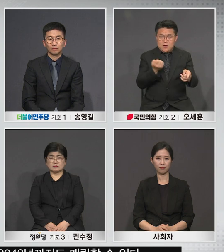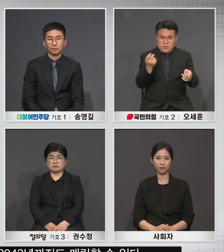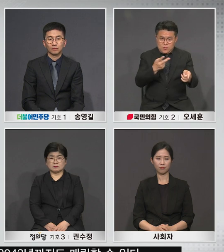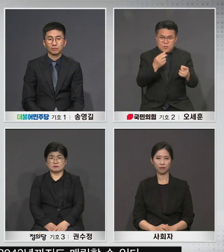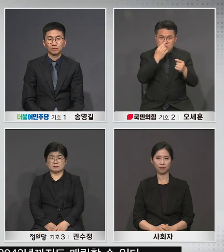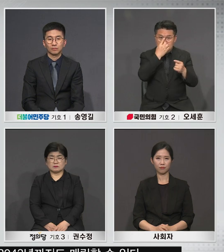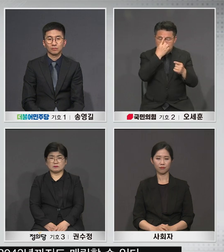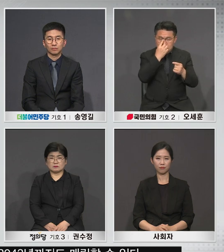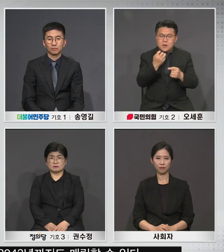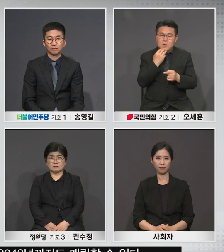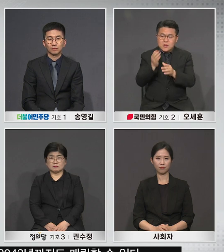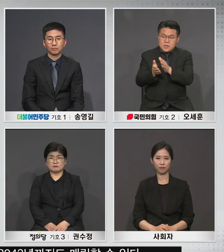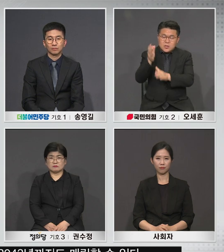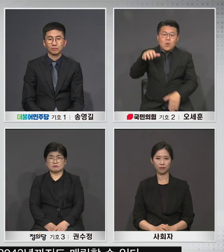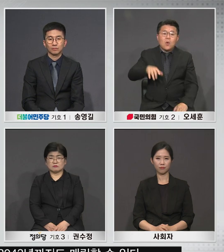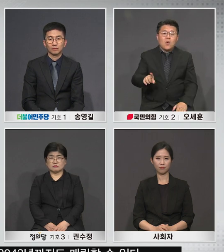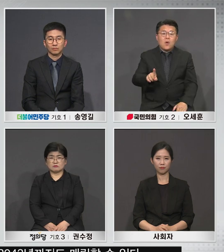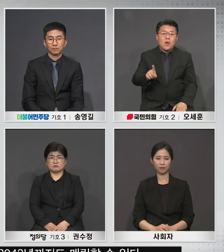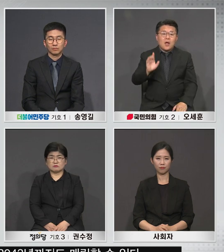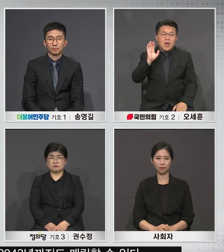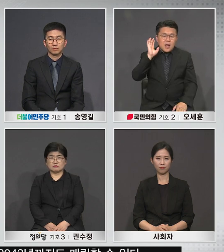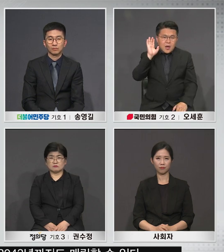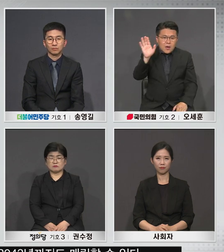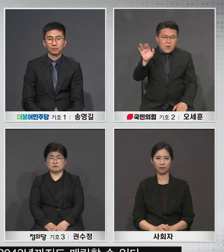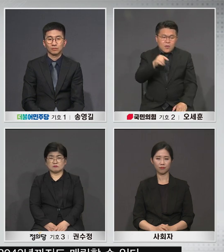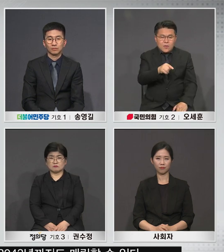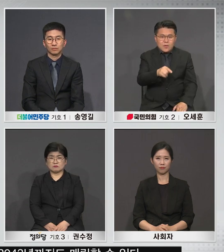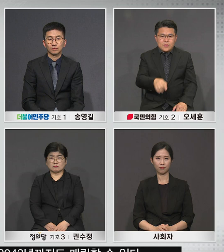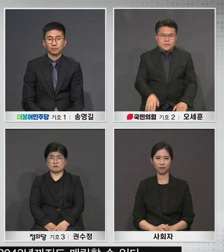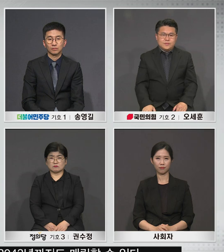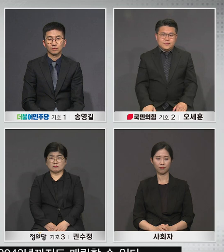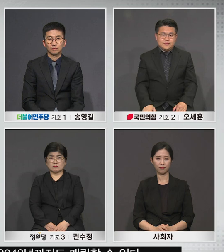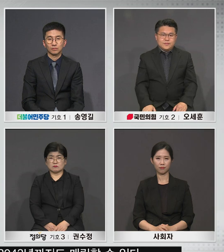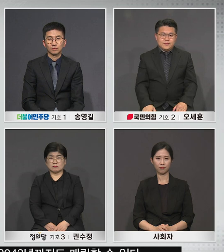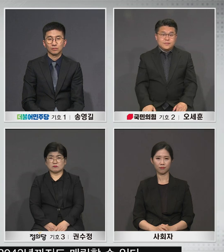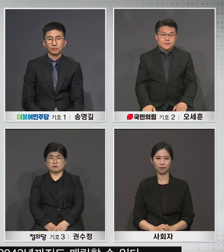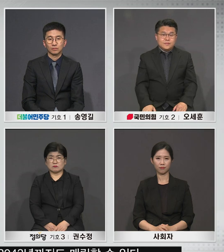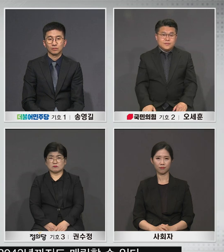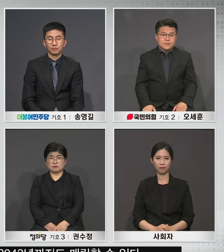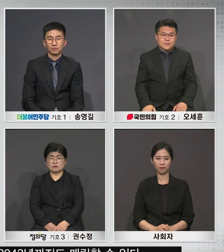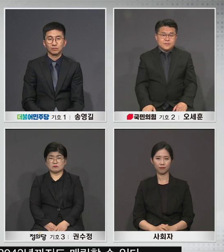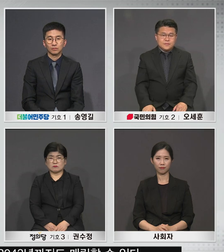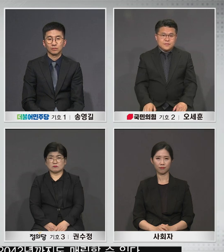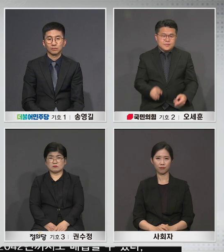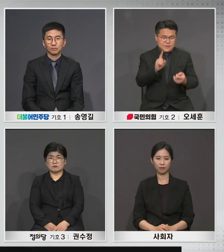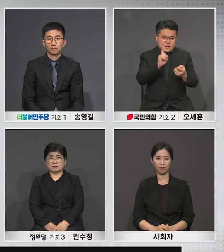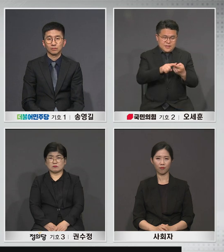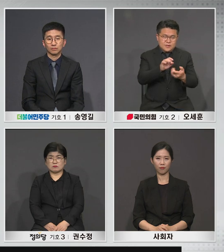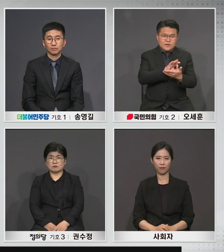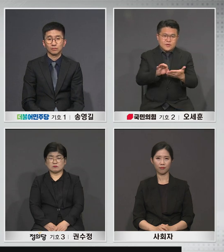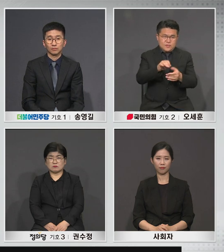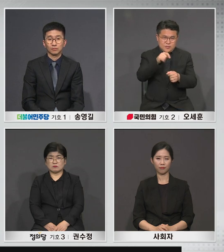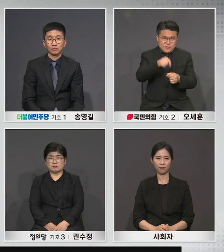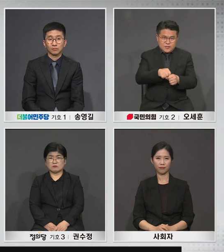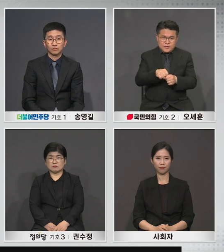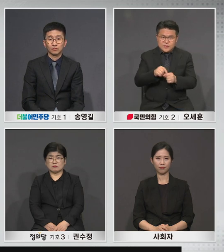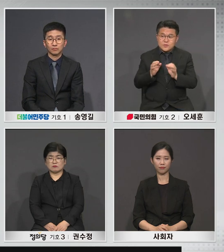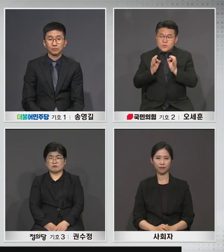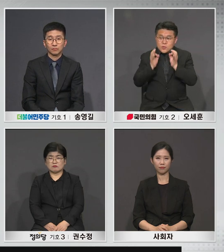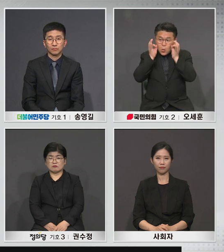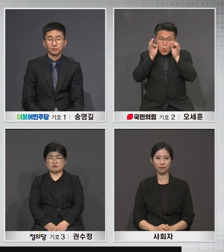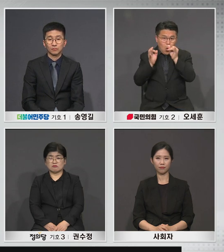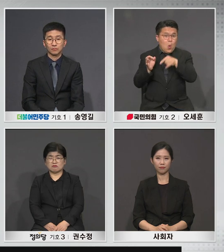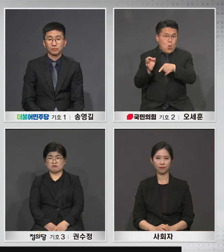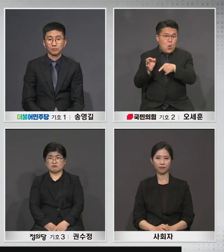서울시가 그 공구를 그대로 쓰기 위해서 계속 노력을 안 하는 게